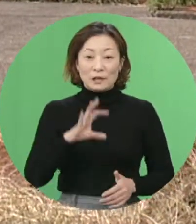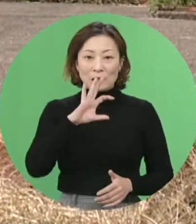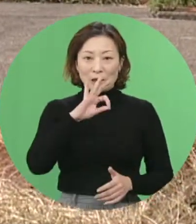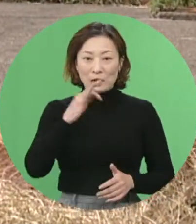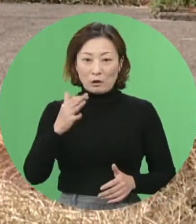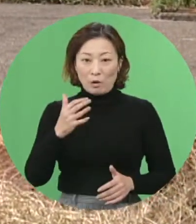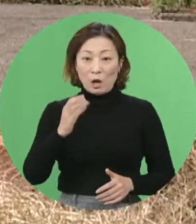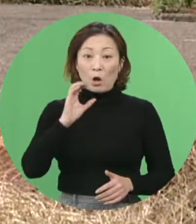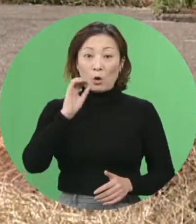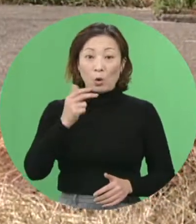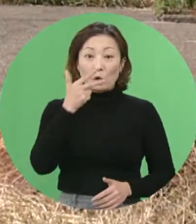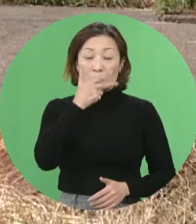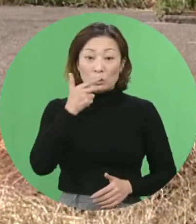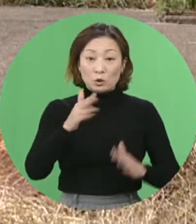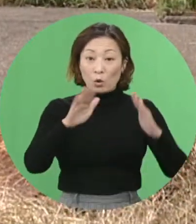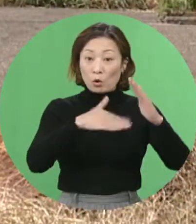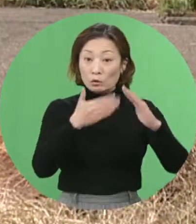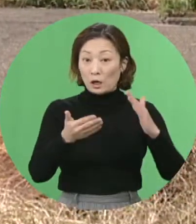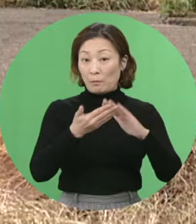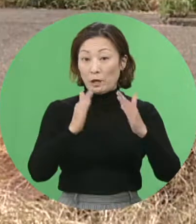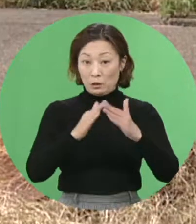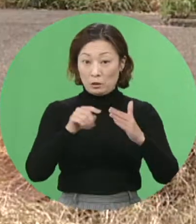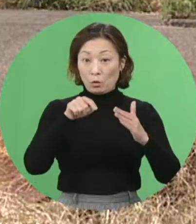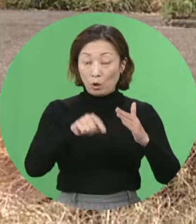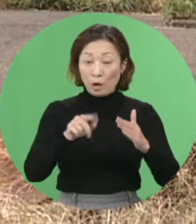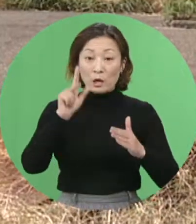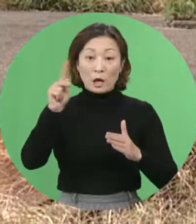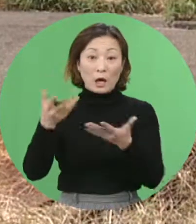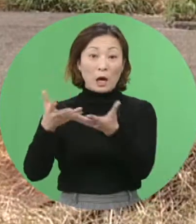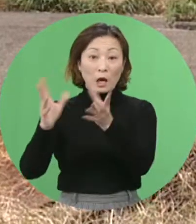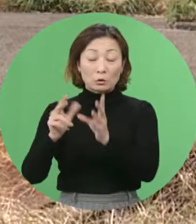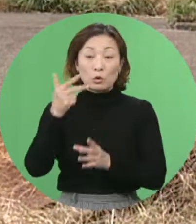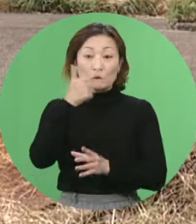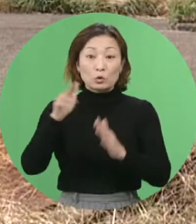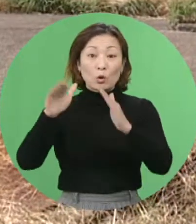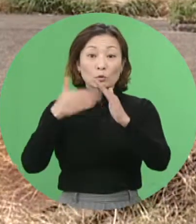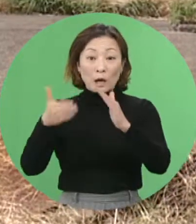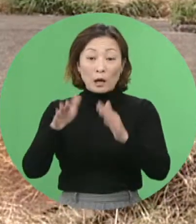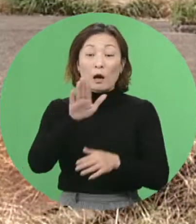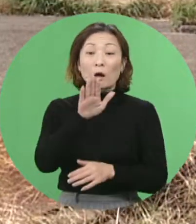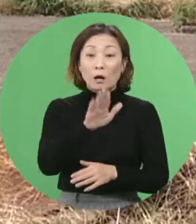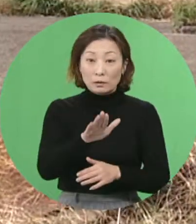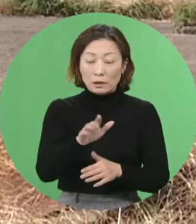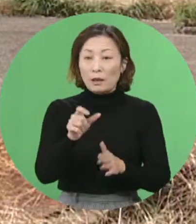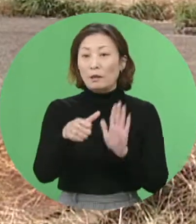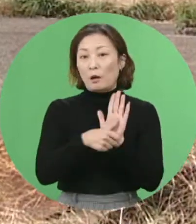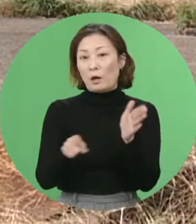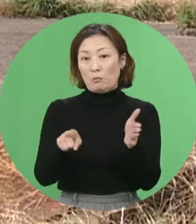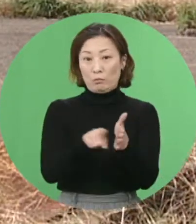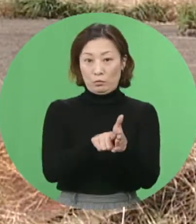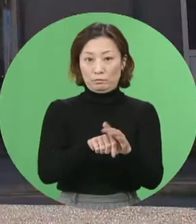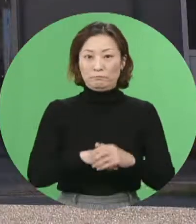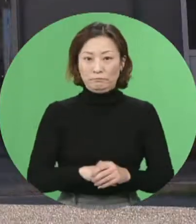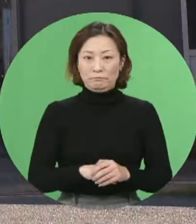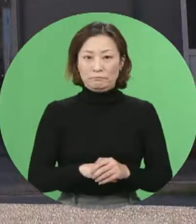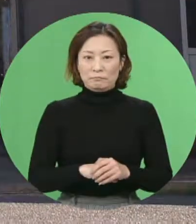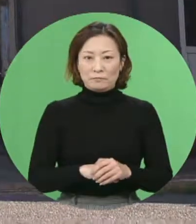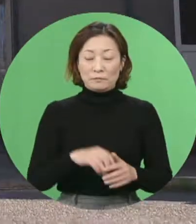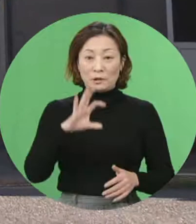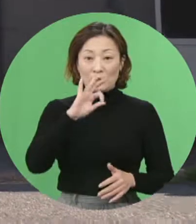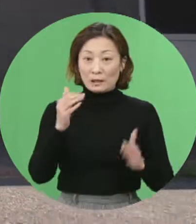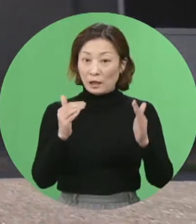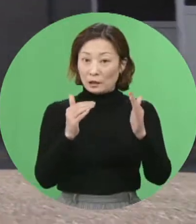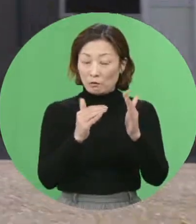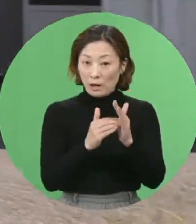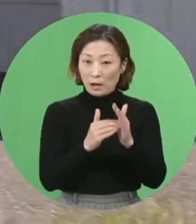金岩御塩倉町は加賀藩の塩倉があったことからその名が付けられ、また